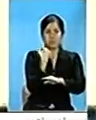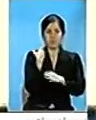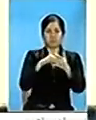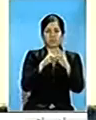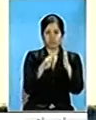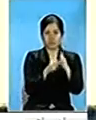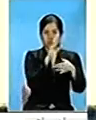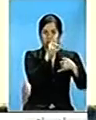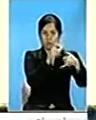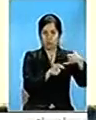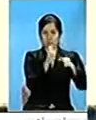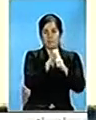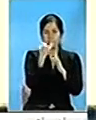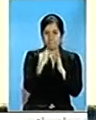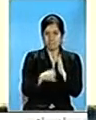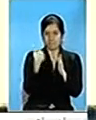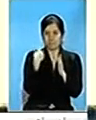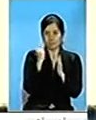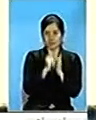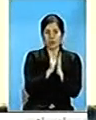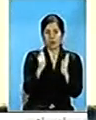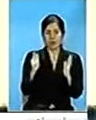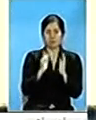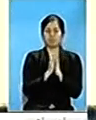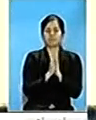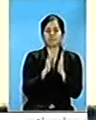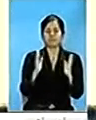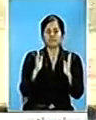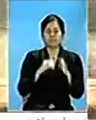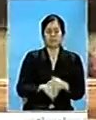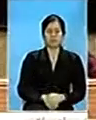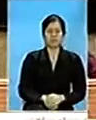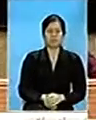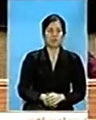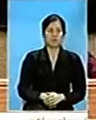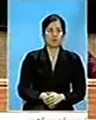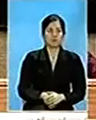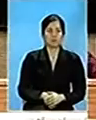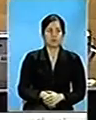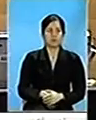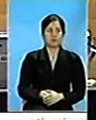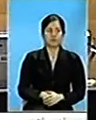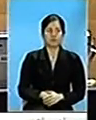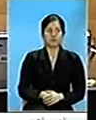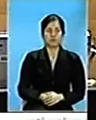ทีครับขอขอบพระคุณมากครับท่านประธานสำหรับเวลาขอบคุณครับ เชิญครับ